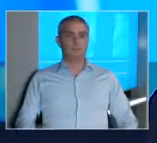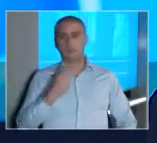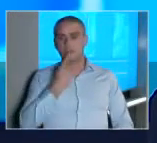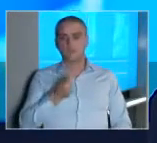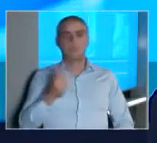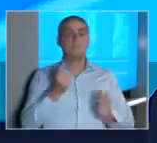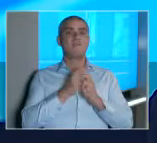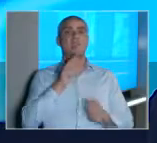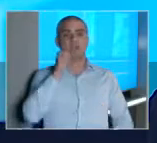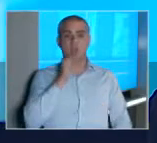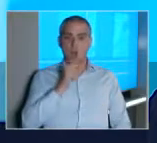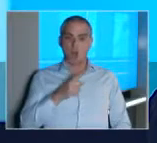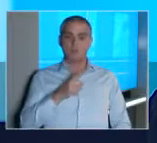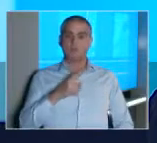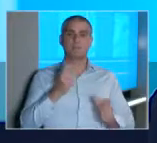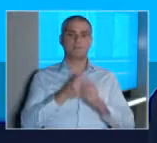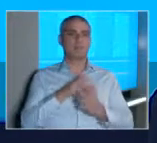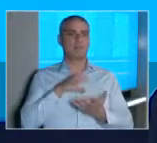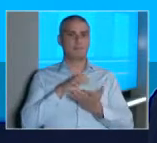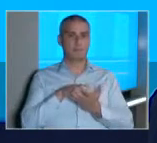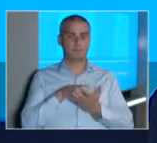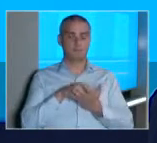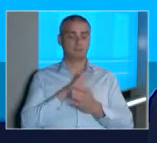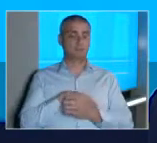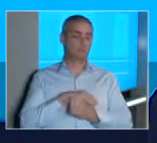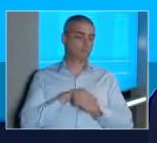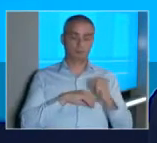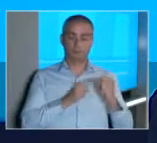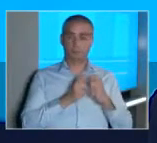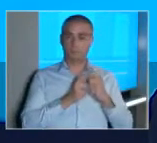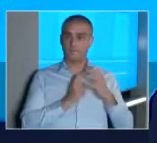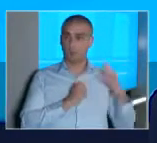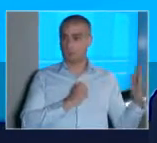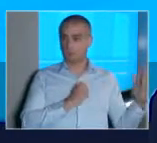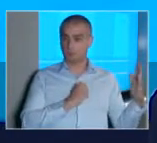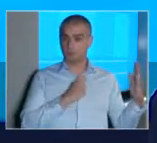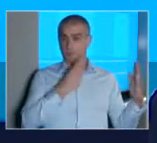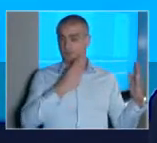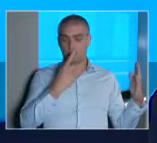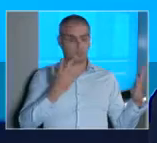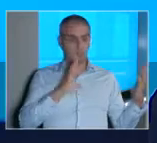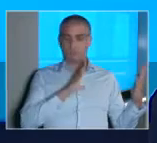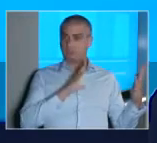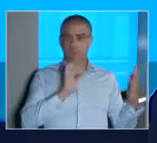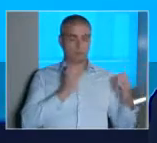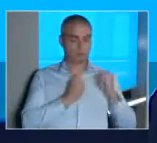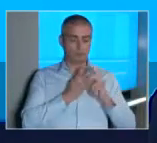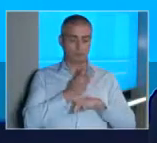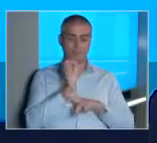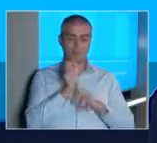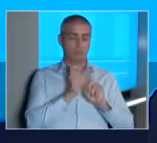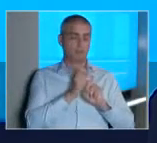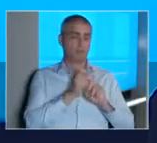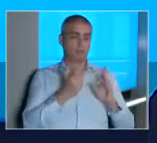אומר? מפלגת כחול לבן זאת מפלגה מרכזית, ומשמאלה היו מפלגות. וכל אחת מהן היא בסכנה של מעבר של אחוז